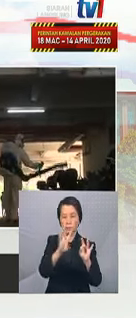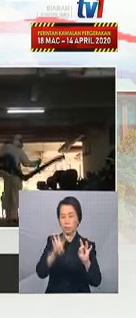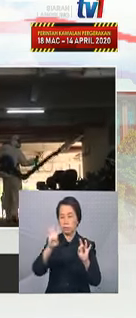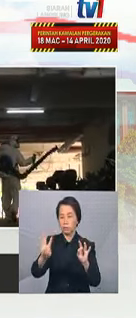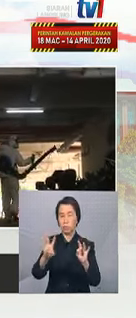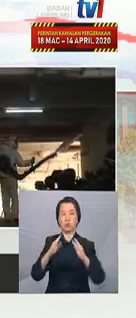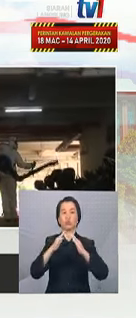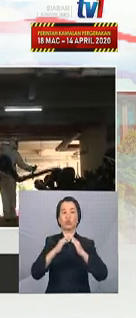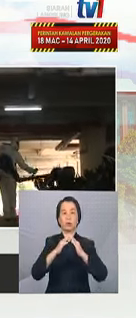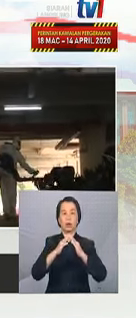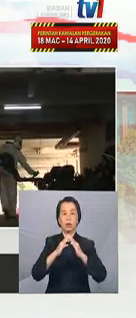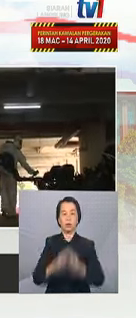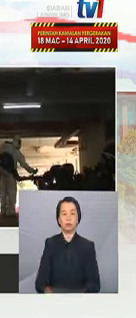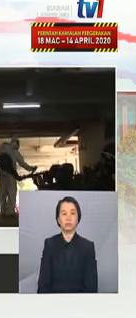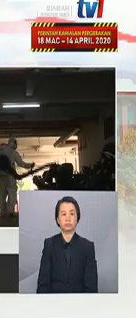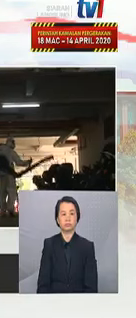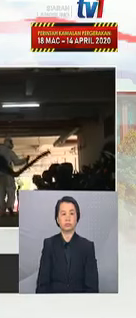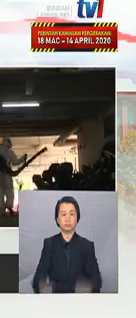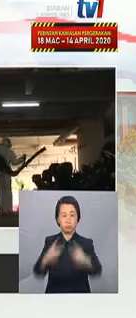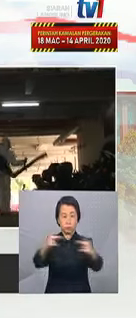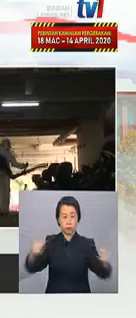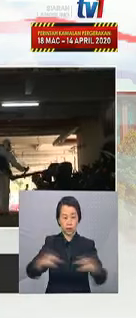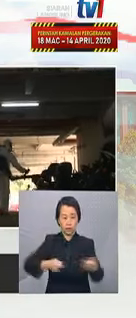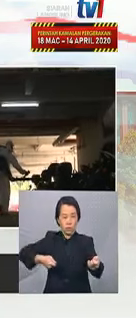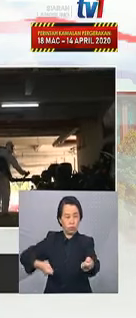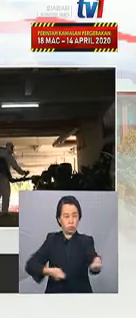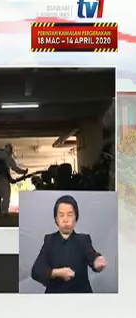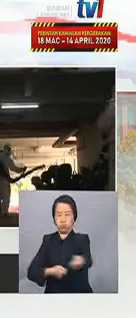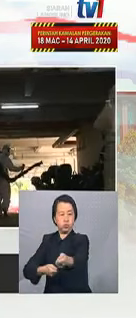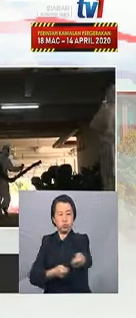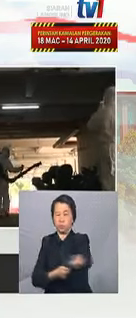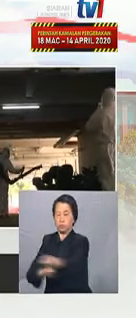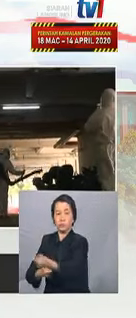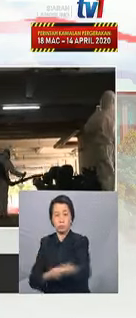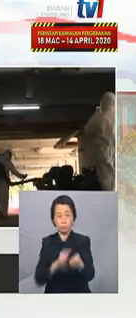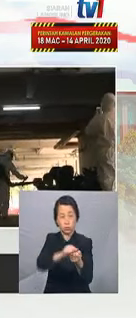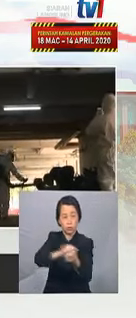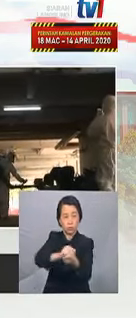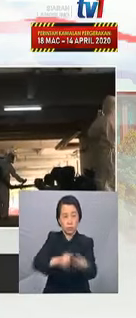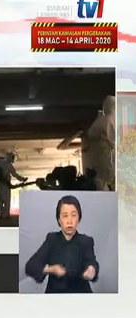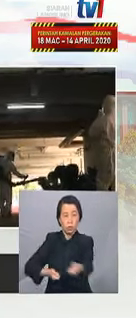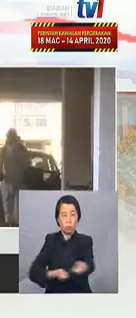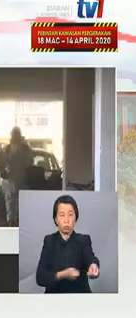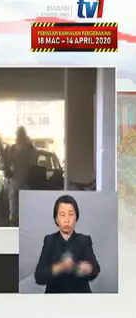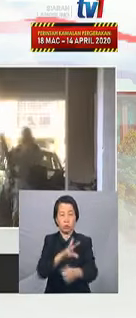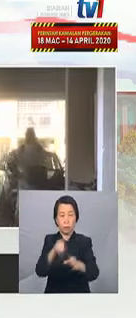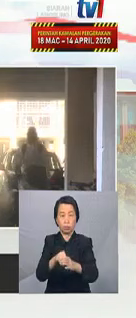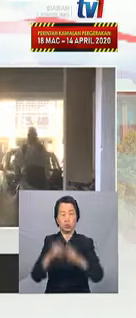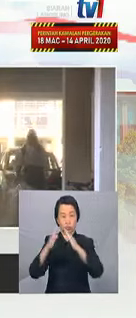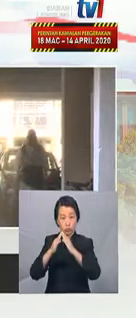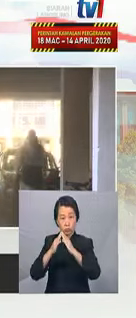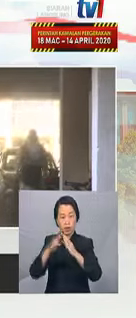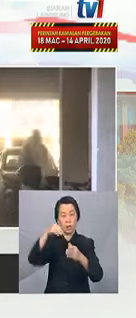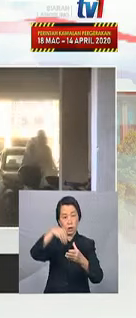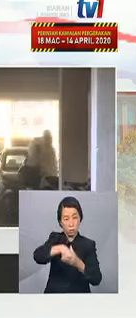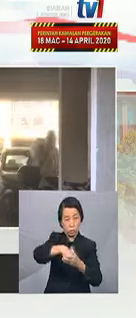8,944 unit rumah. Kawasan yang dinyah cemar termasuklah di unit kediaman luar